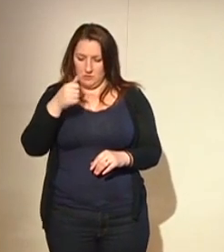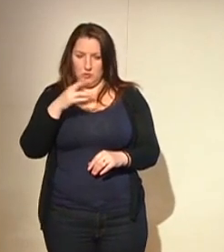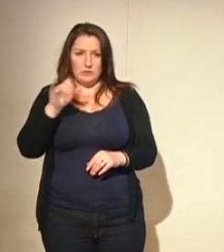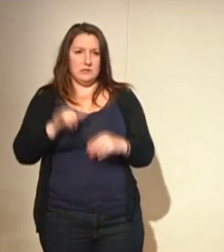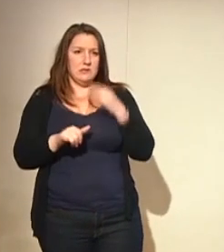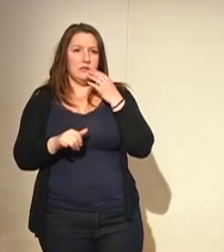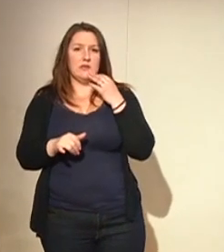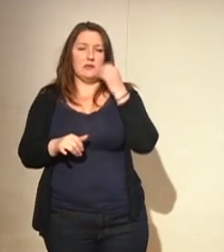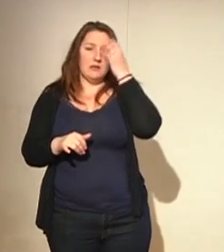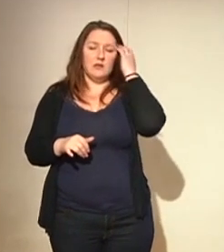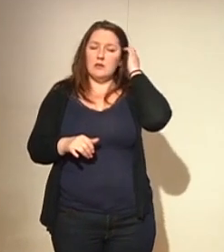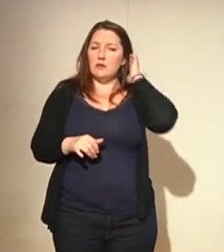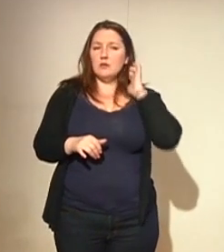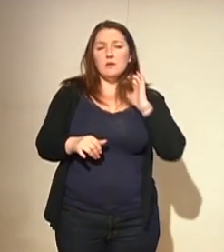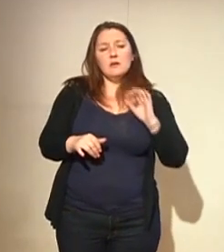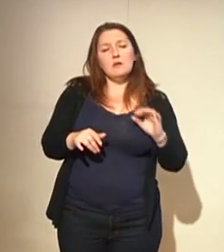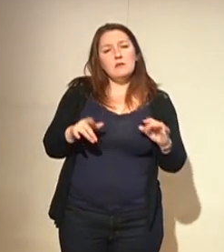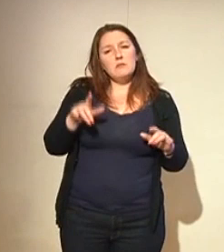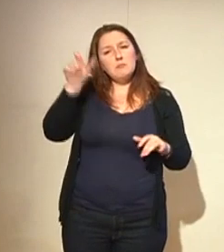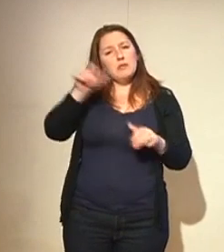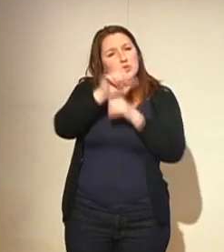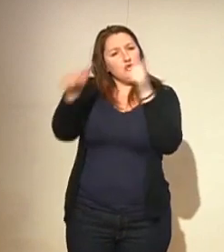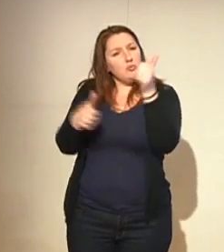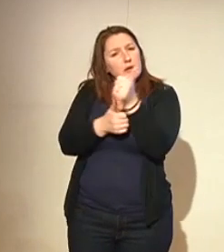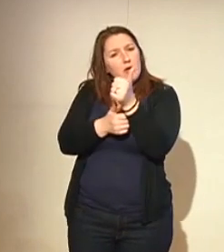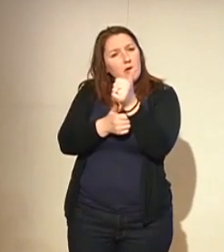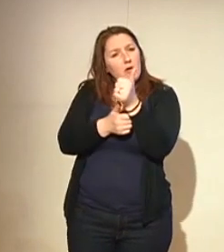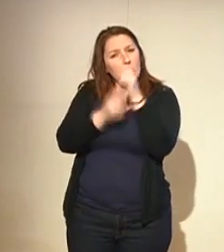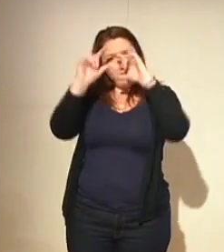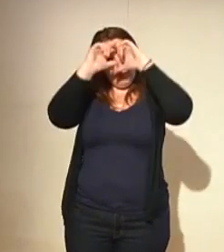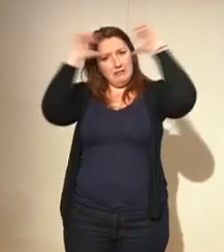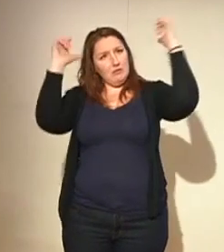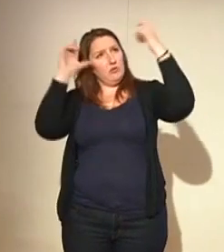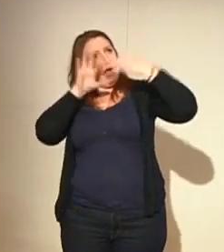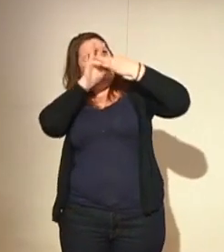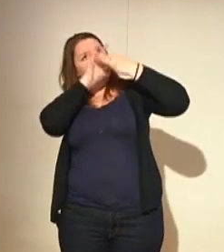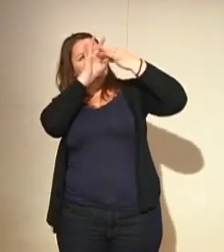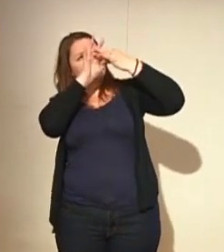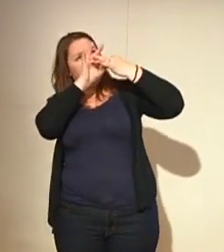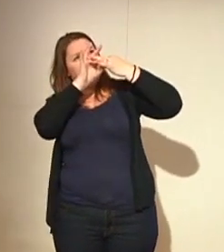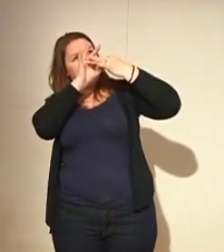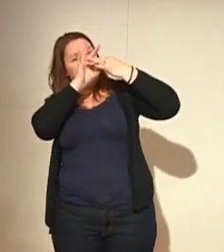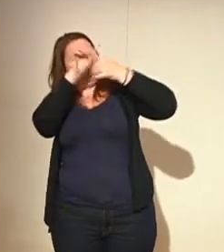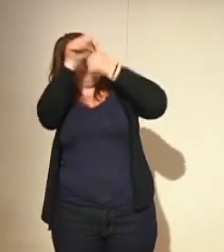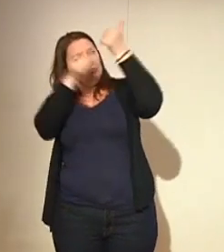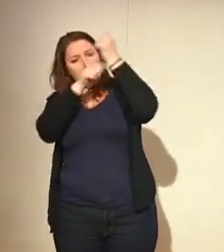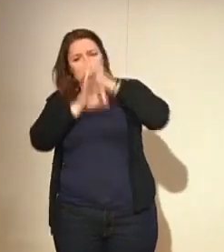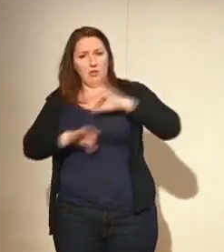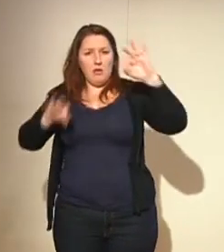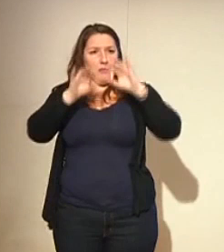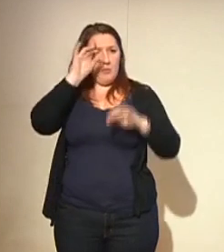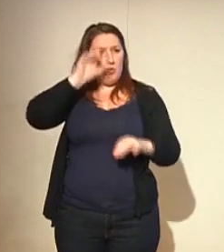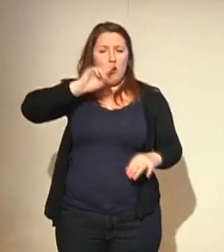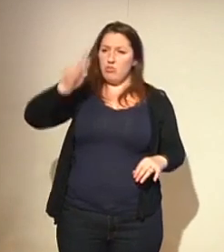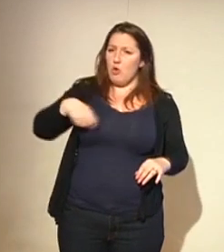question que les suppléants ne sont pas attaché à un titulaire parce que normalement